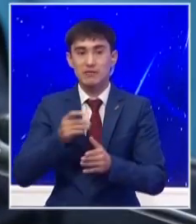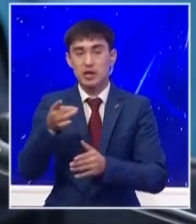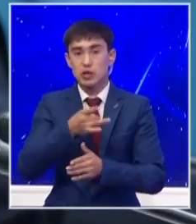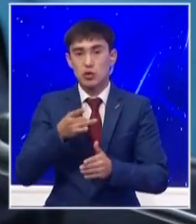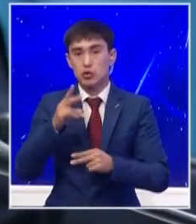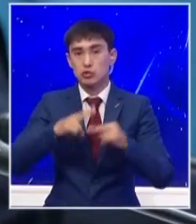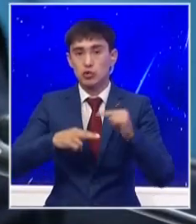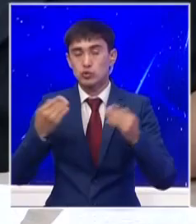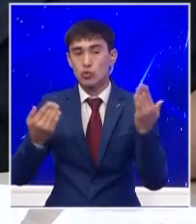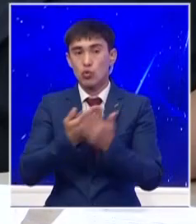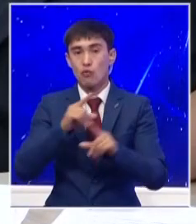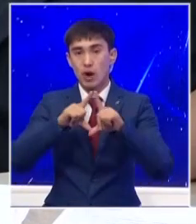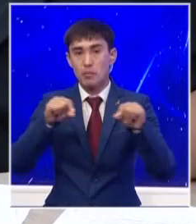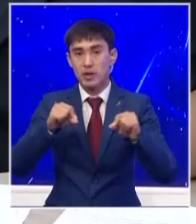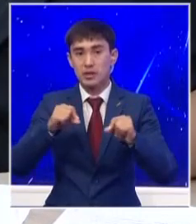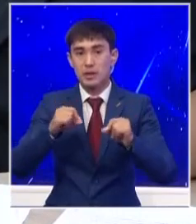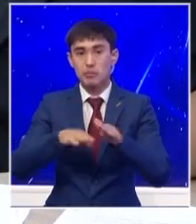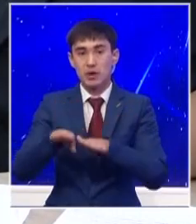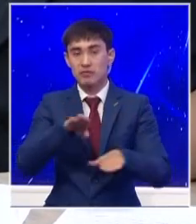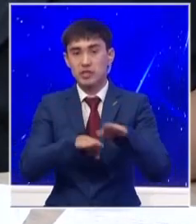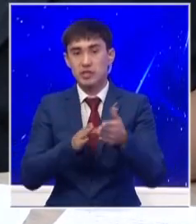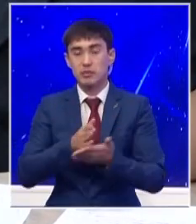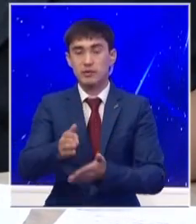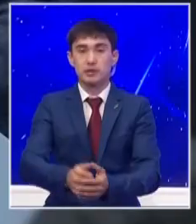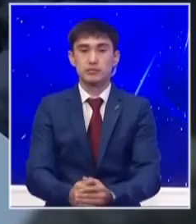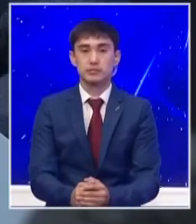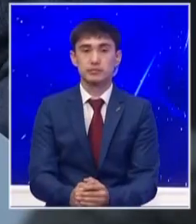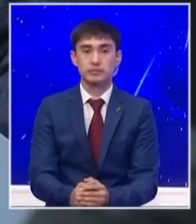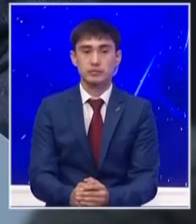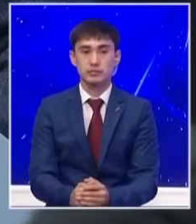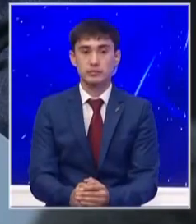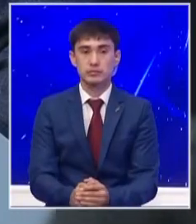регионе строятся новые объекты для продвижения отрасли.